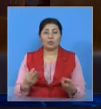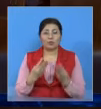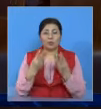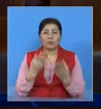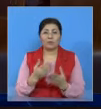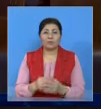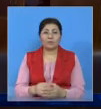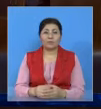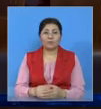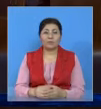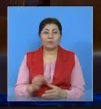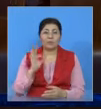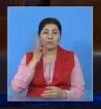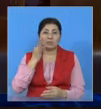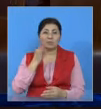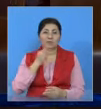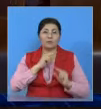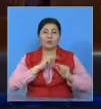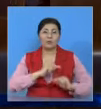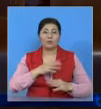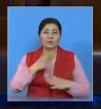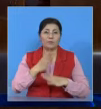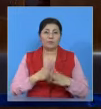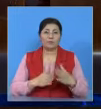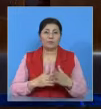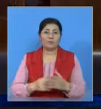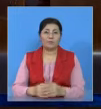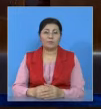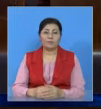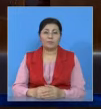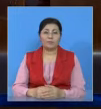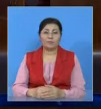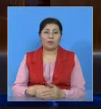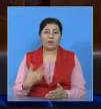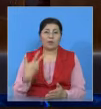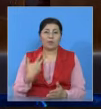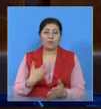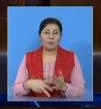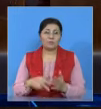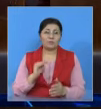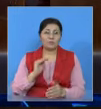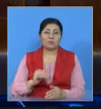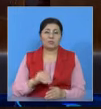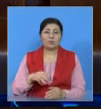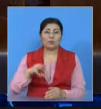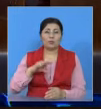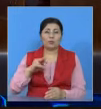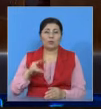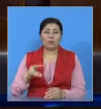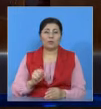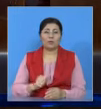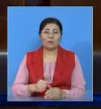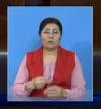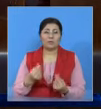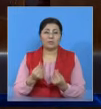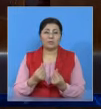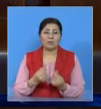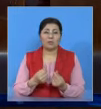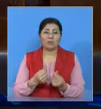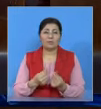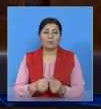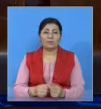Дизельное топливо на осенние полевые работы выделено в объеме 8,5 тысяч тонн. Цена на